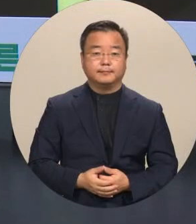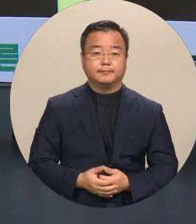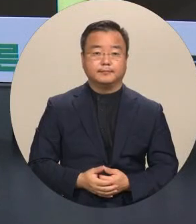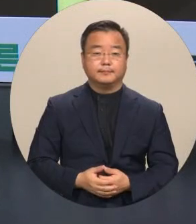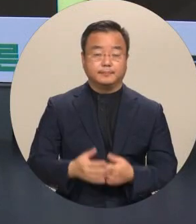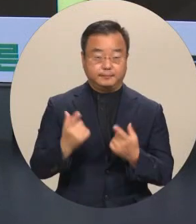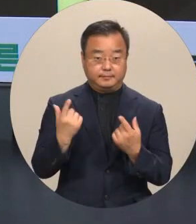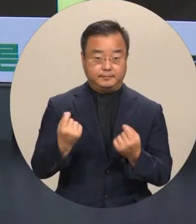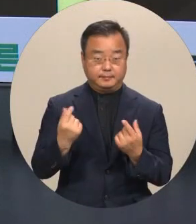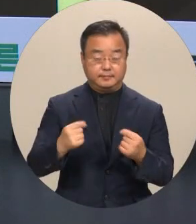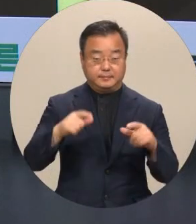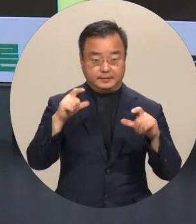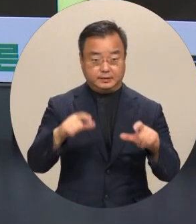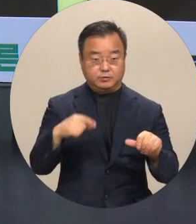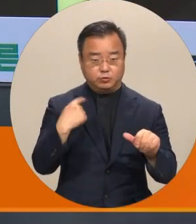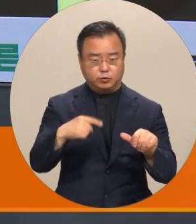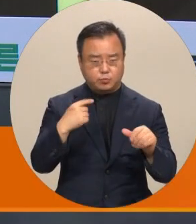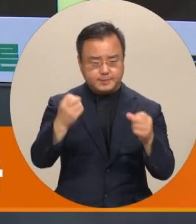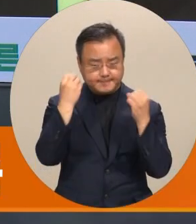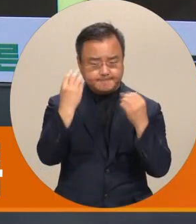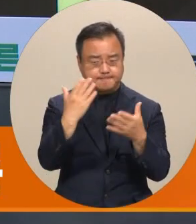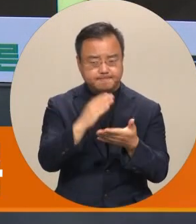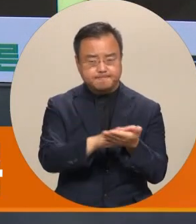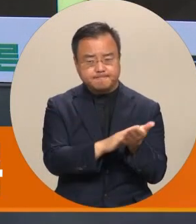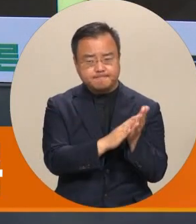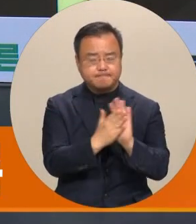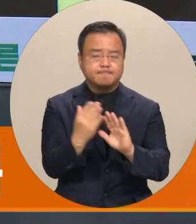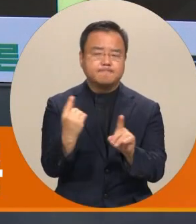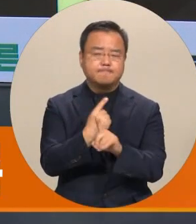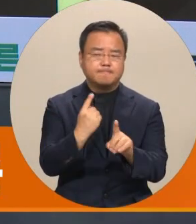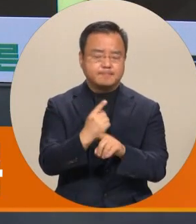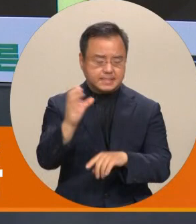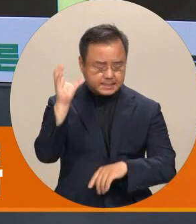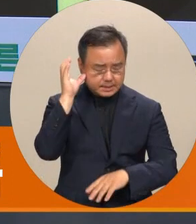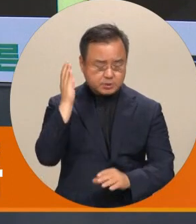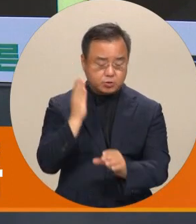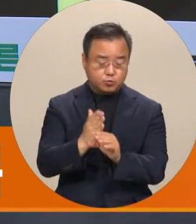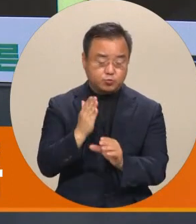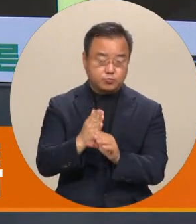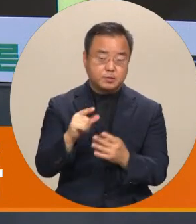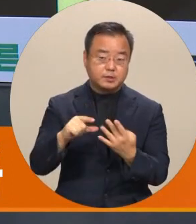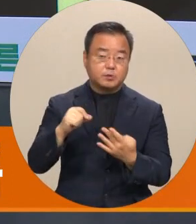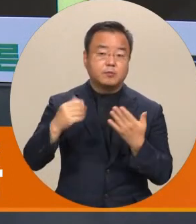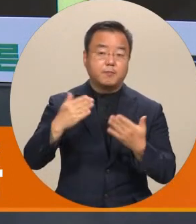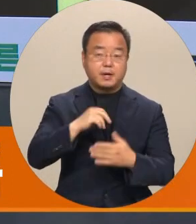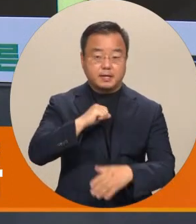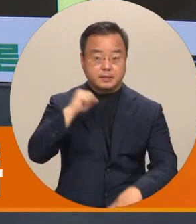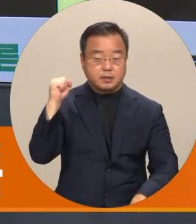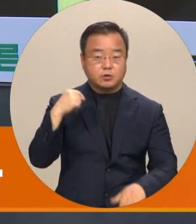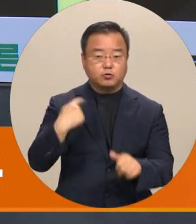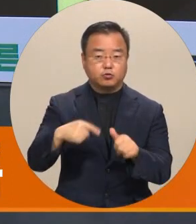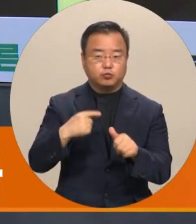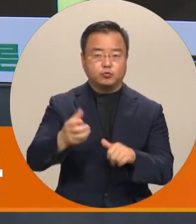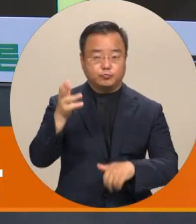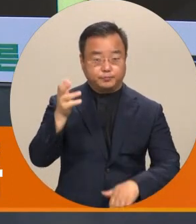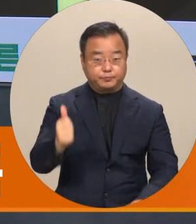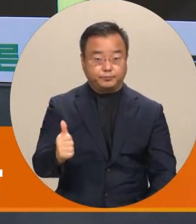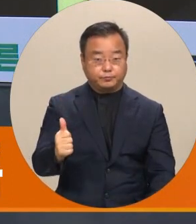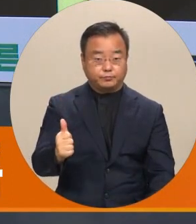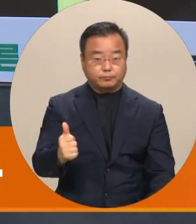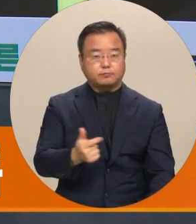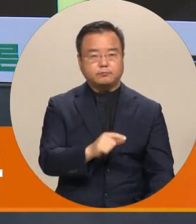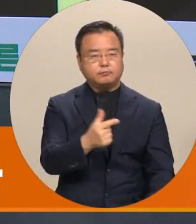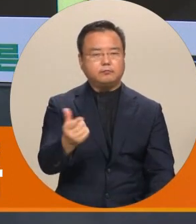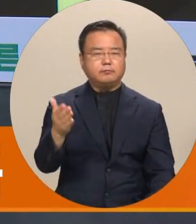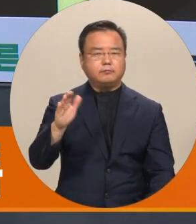네 이렇게 지역 교육을 혁신하라는 기대 속에 주민들의 선택을 받아 당선된 교육감들이 하지만